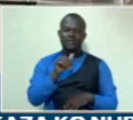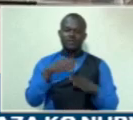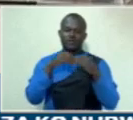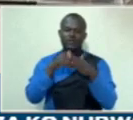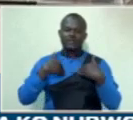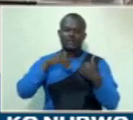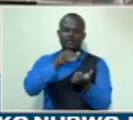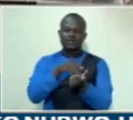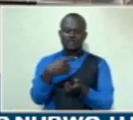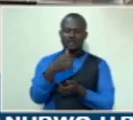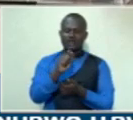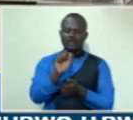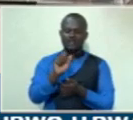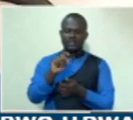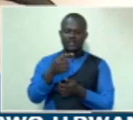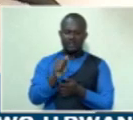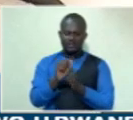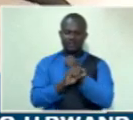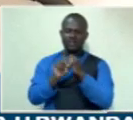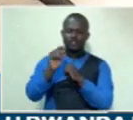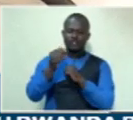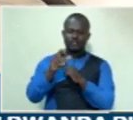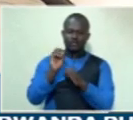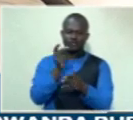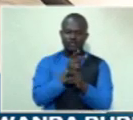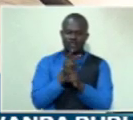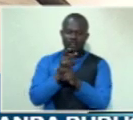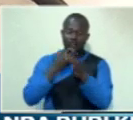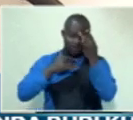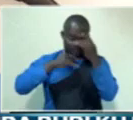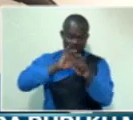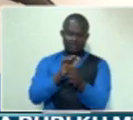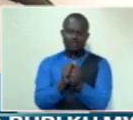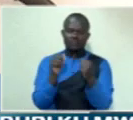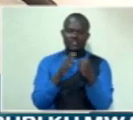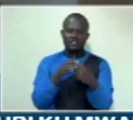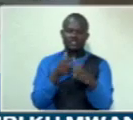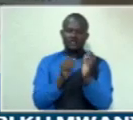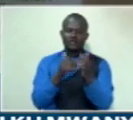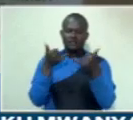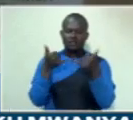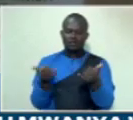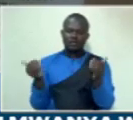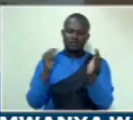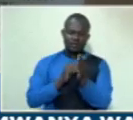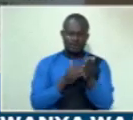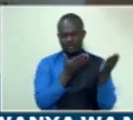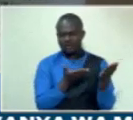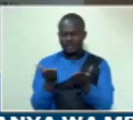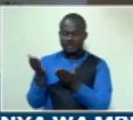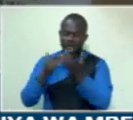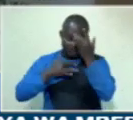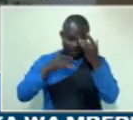cya Gatenga mu karere ka Kicukiro kitaga ku barwayi ba COVID-19 ariko kuri ubu kikaba cyarongeye kwakira abarwayi izindi